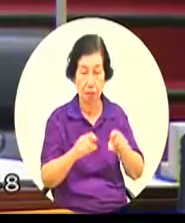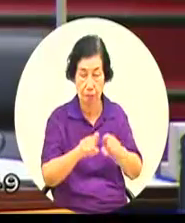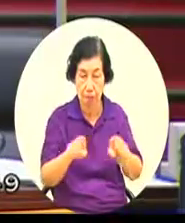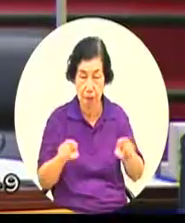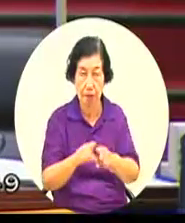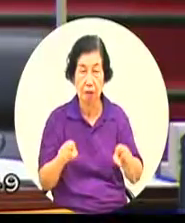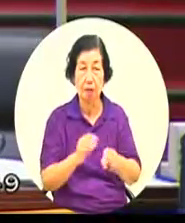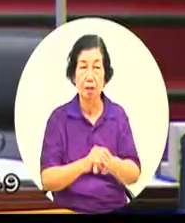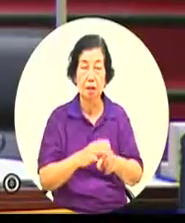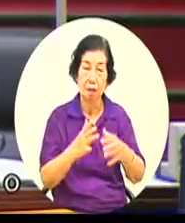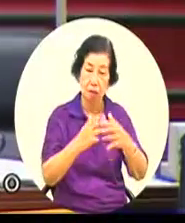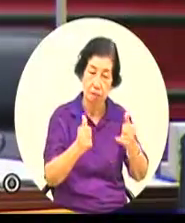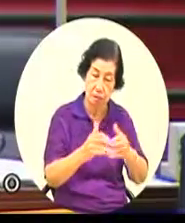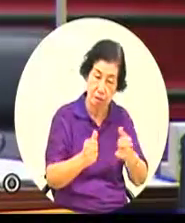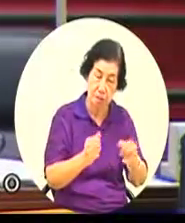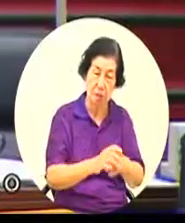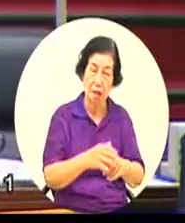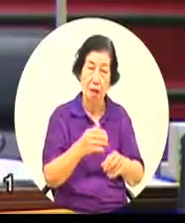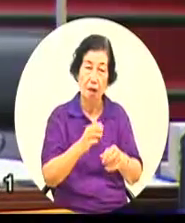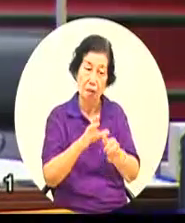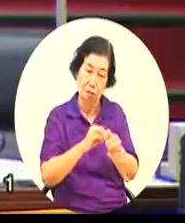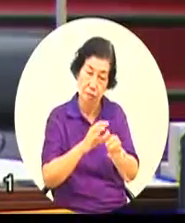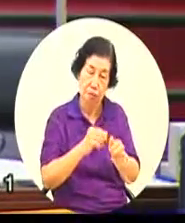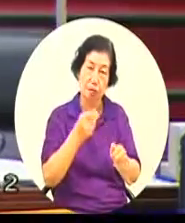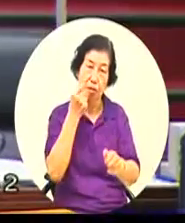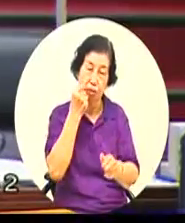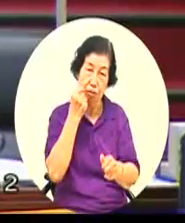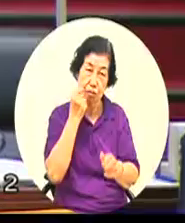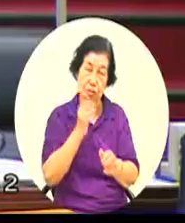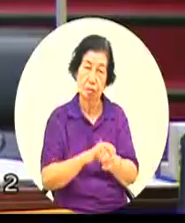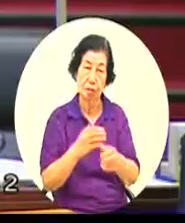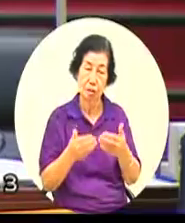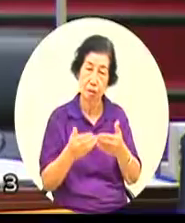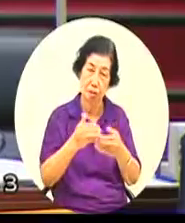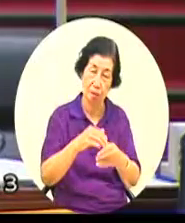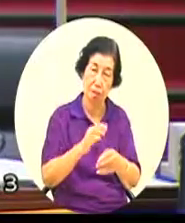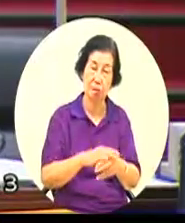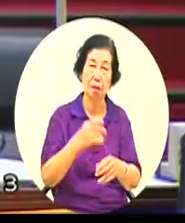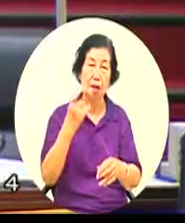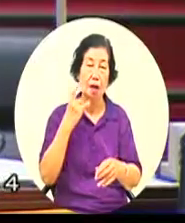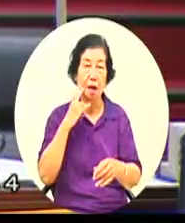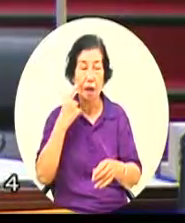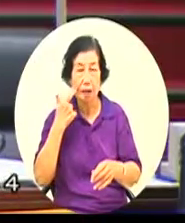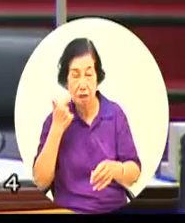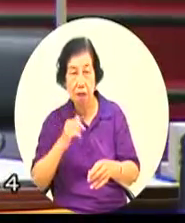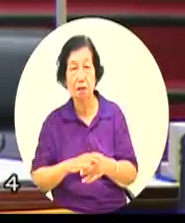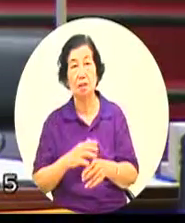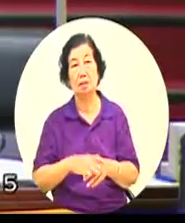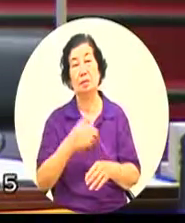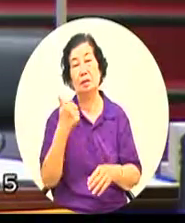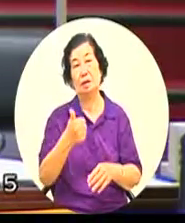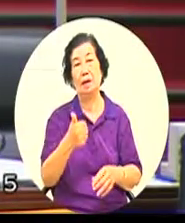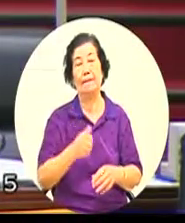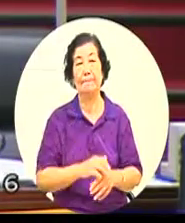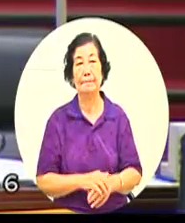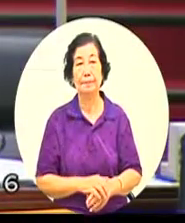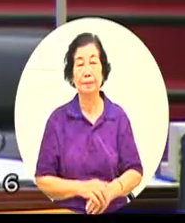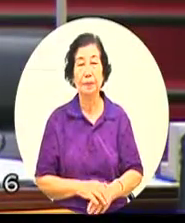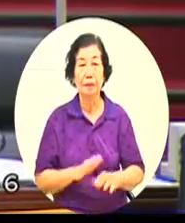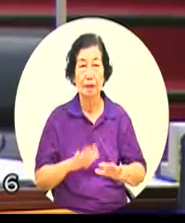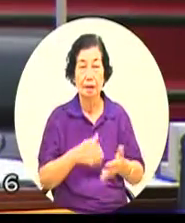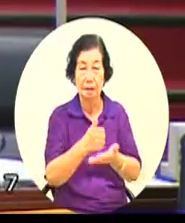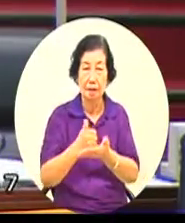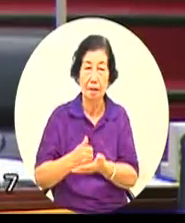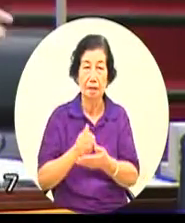学习，家长呢可以负担减少，最好的方法。以上是我的建议。那今天呢，请来高雄